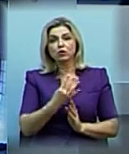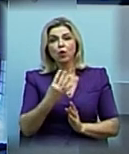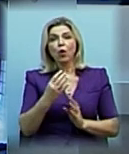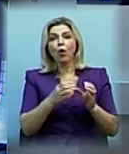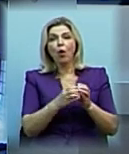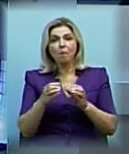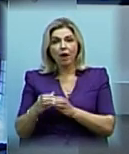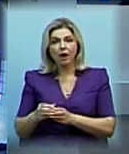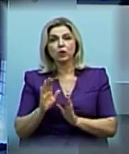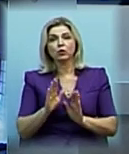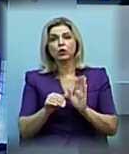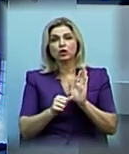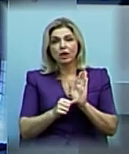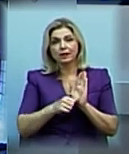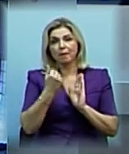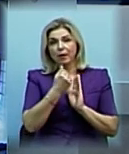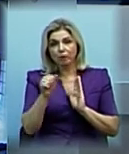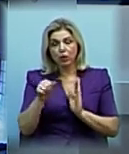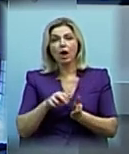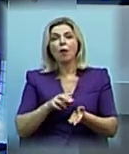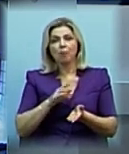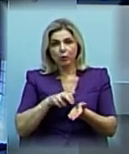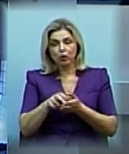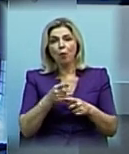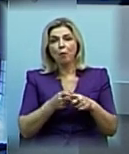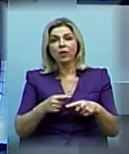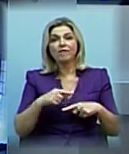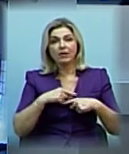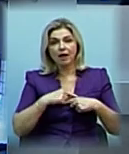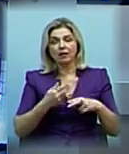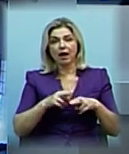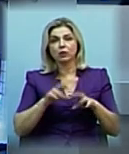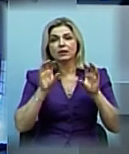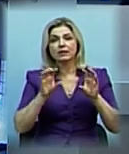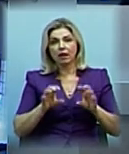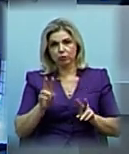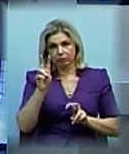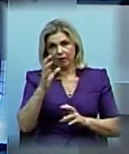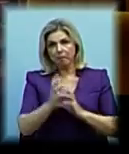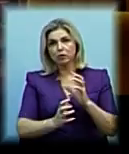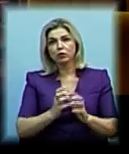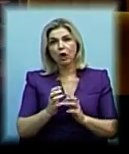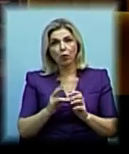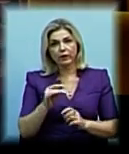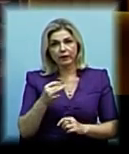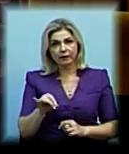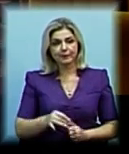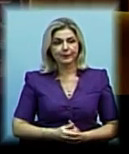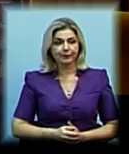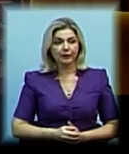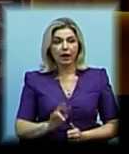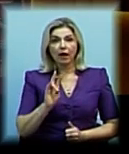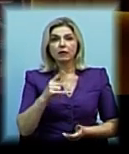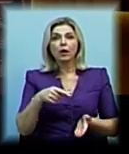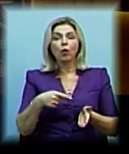команд учасниць тільки 6 переможців пройдуть у півфінал, який має статус міжнародного. До